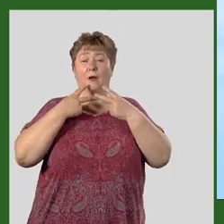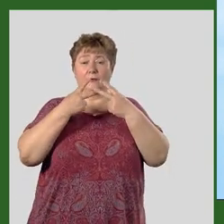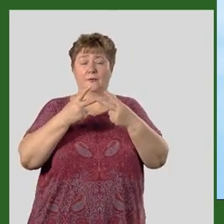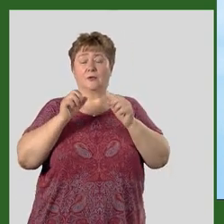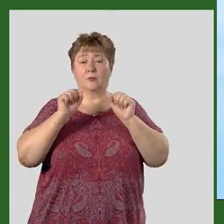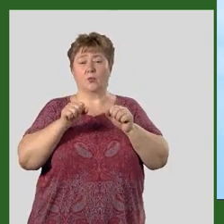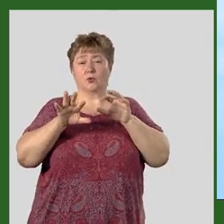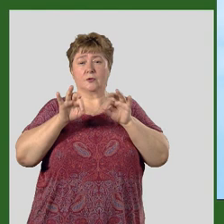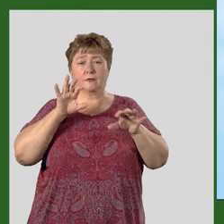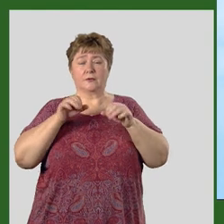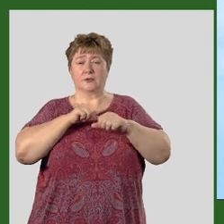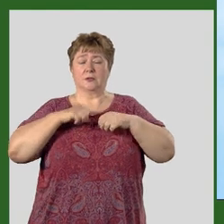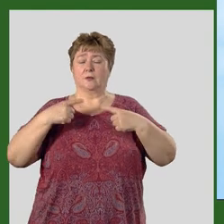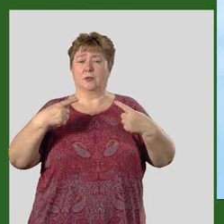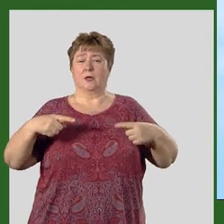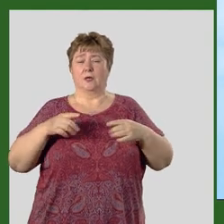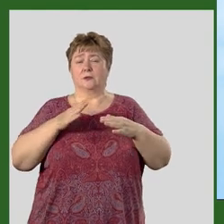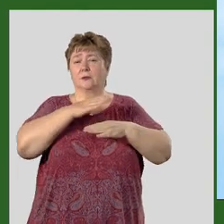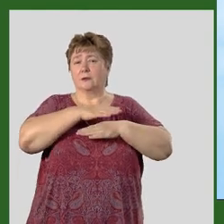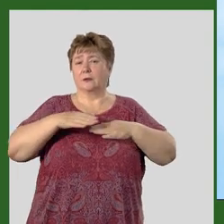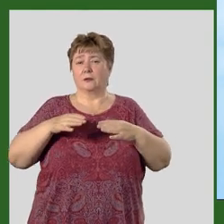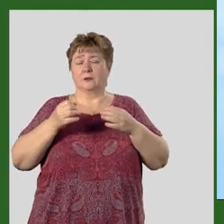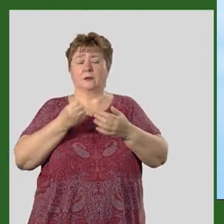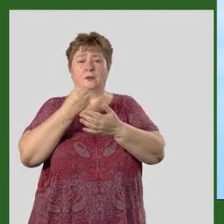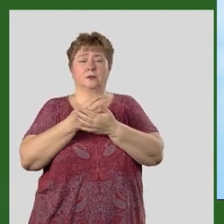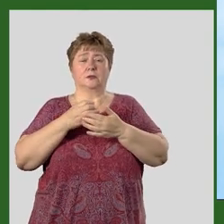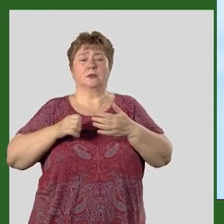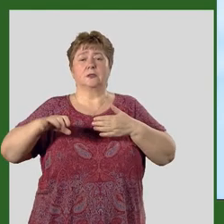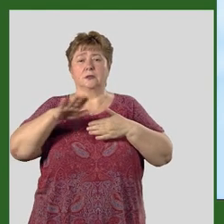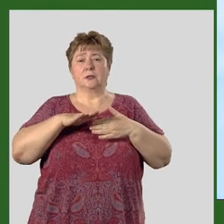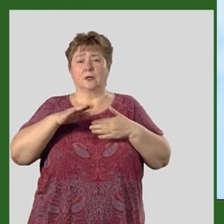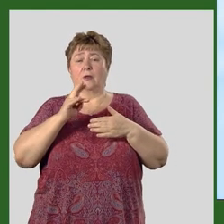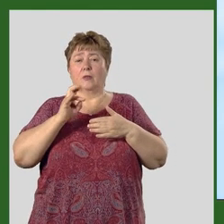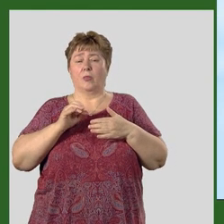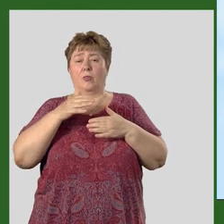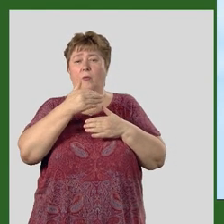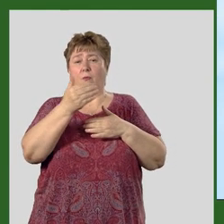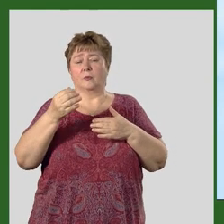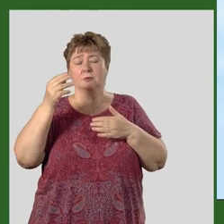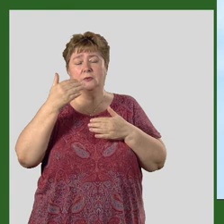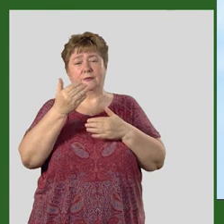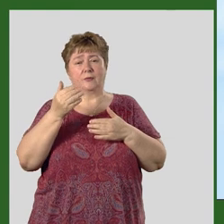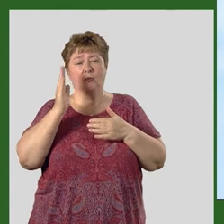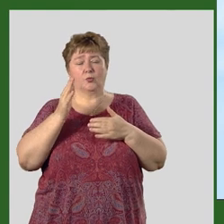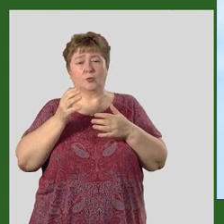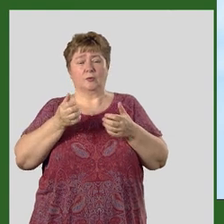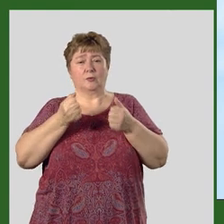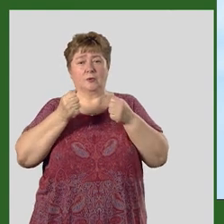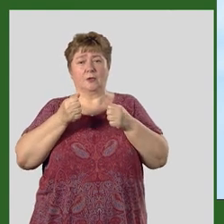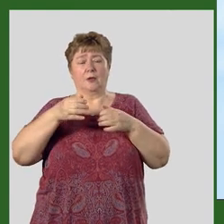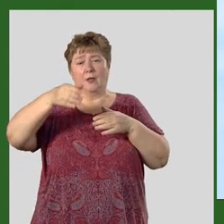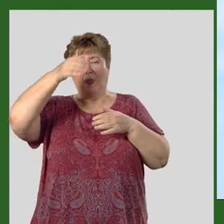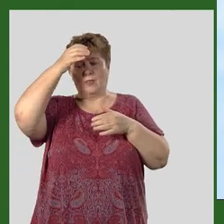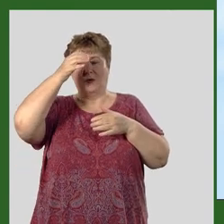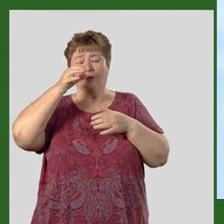видите, можно выбрать самые разные критерии для оценки стран. Но мы с вами будем придерживаться